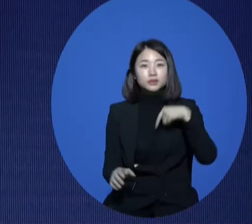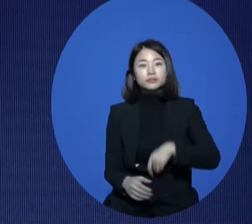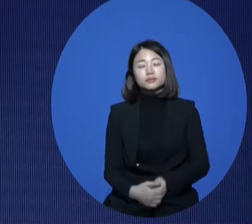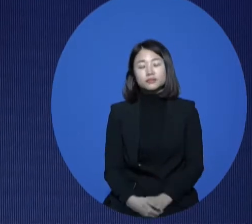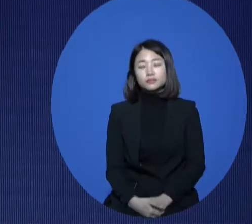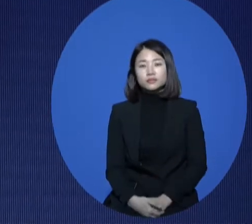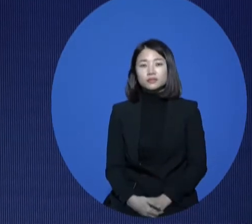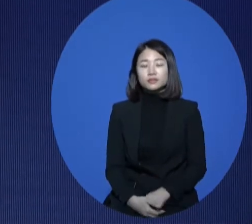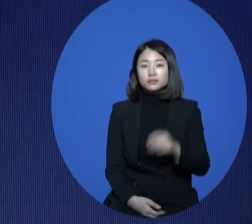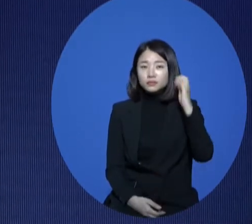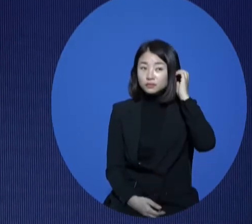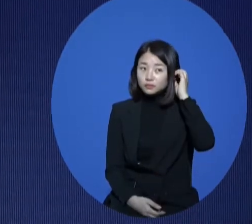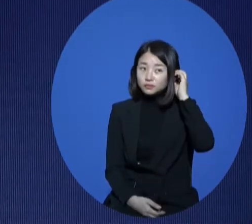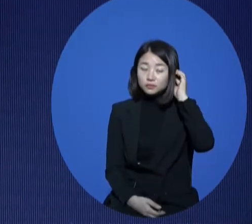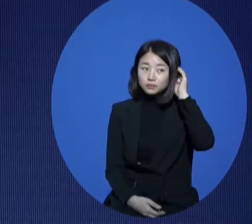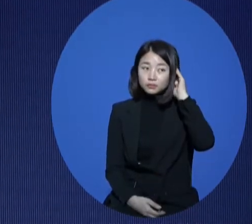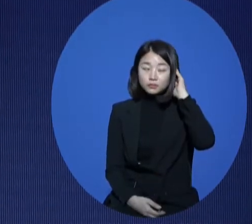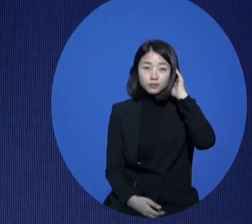근데 이러한